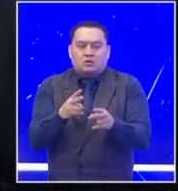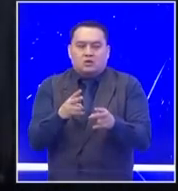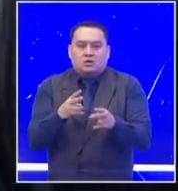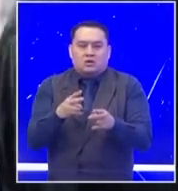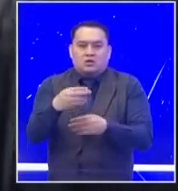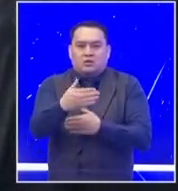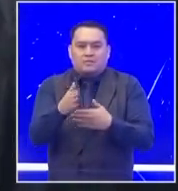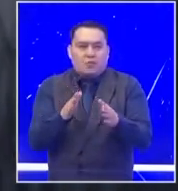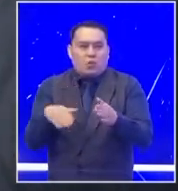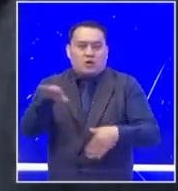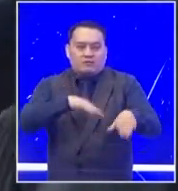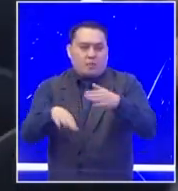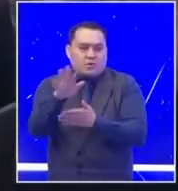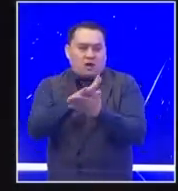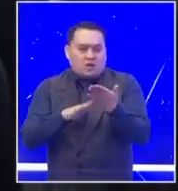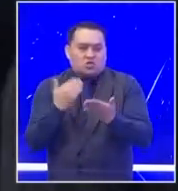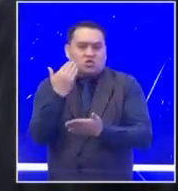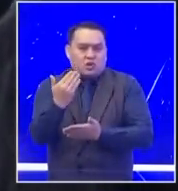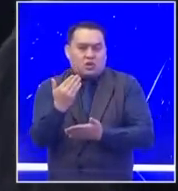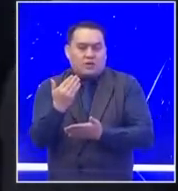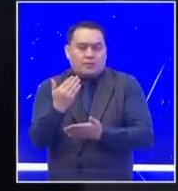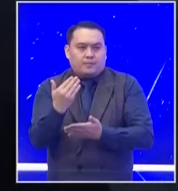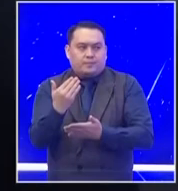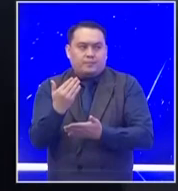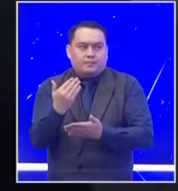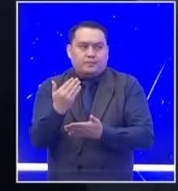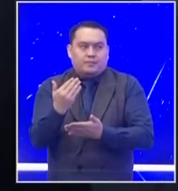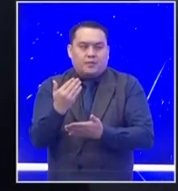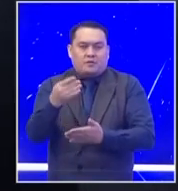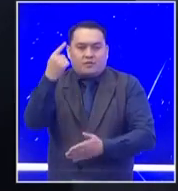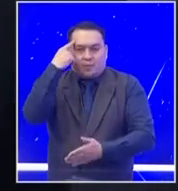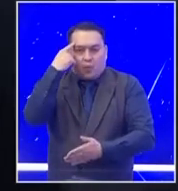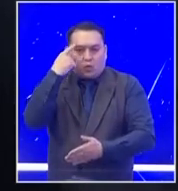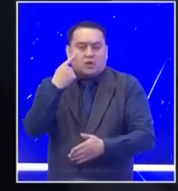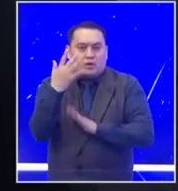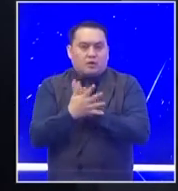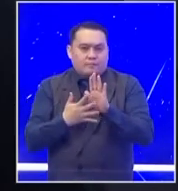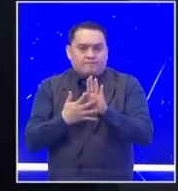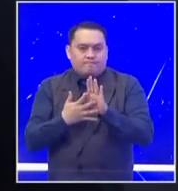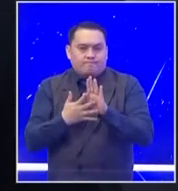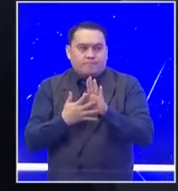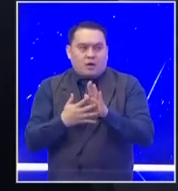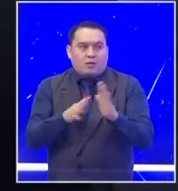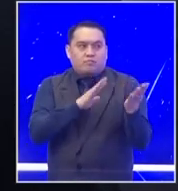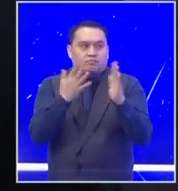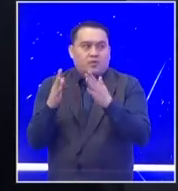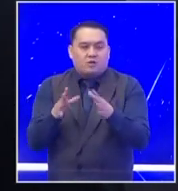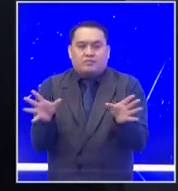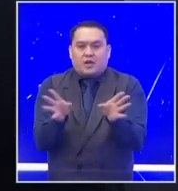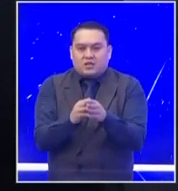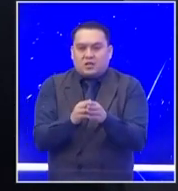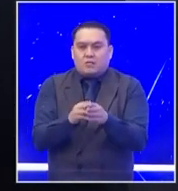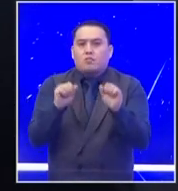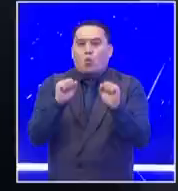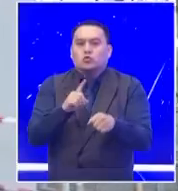парком, да? Его. Да, это продолжение просто. Вы поняли, да? Да. Вот с тем парком увязать, но здесь может